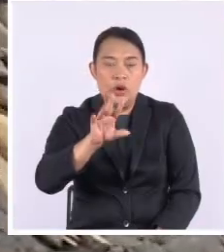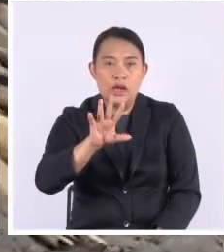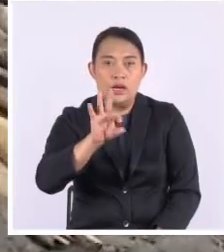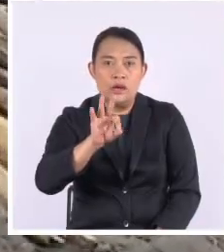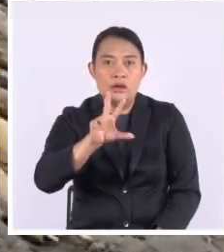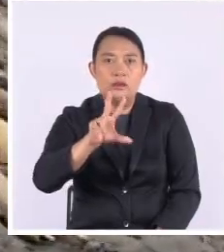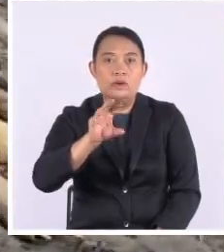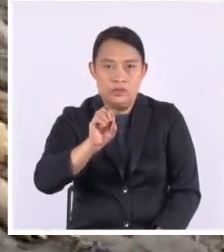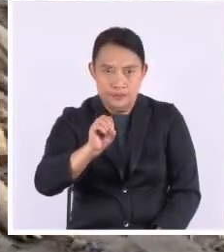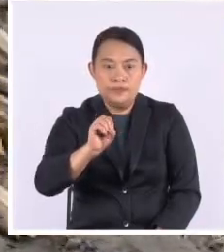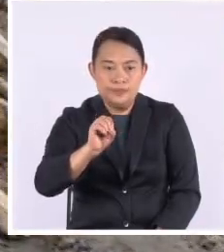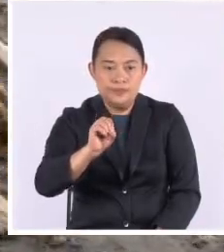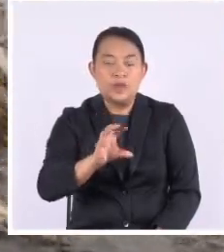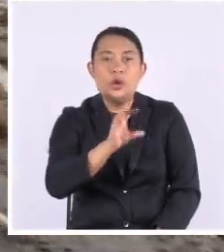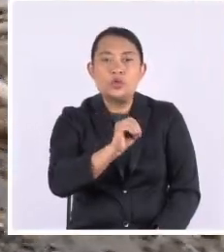087-002-5930นะคะ